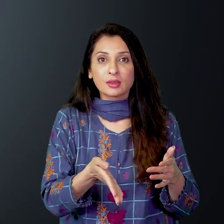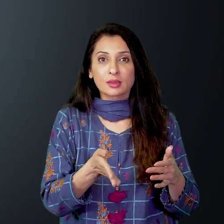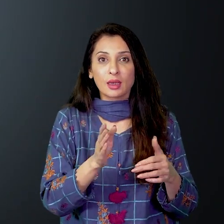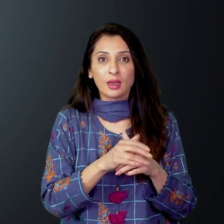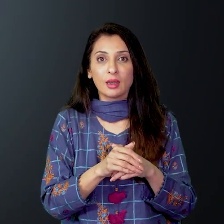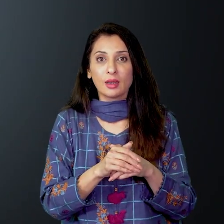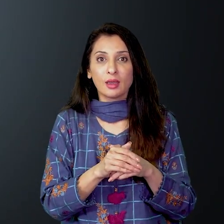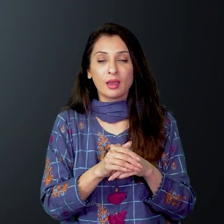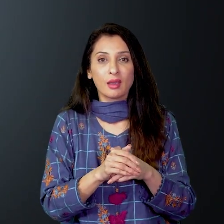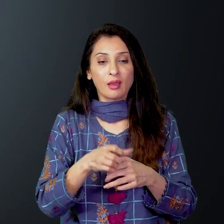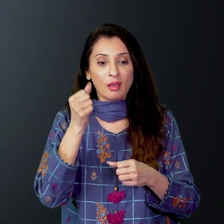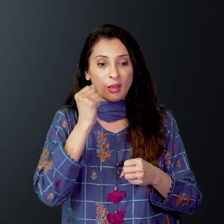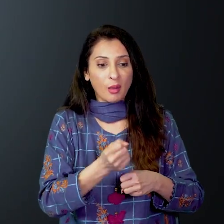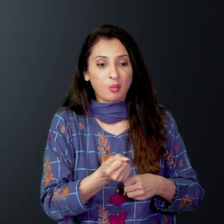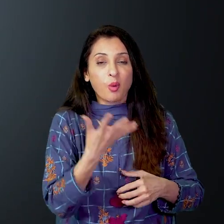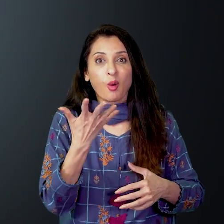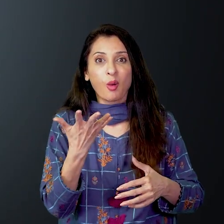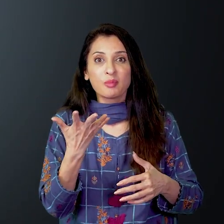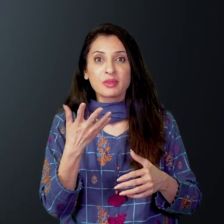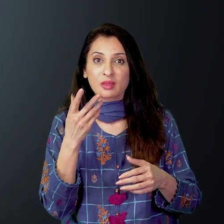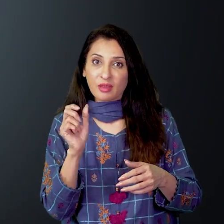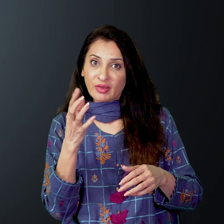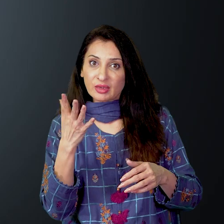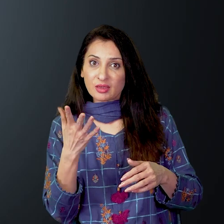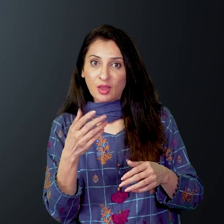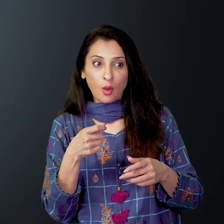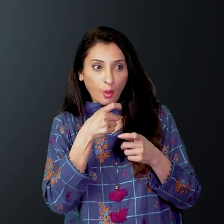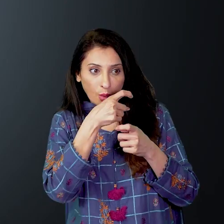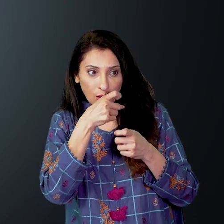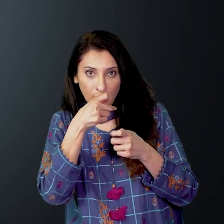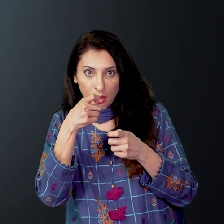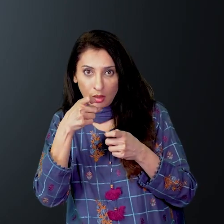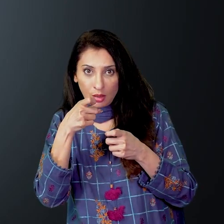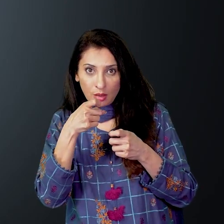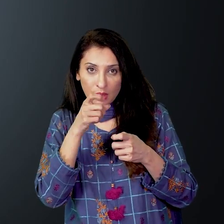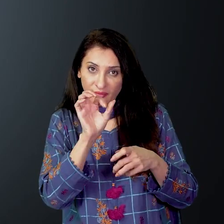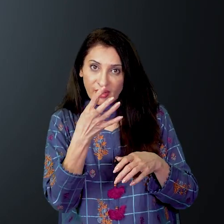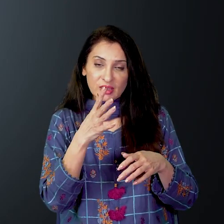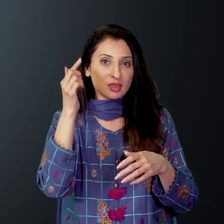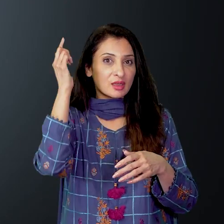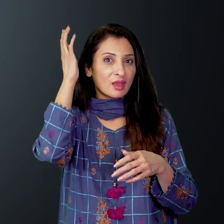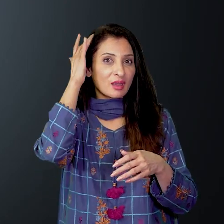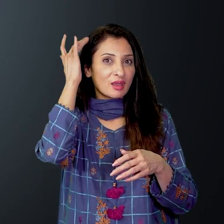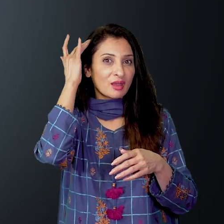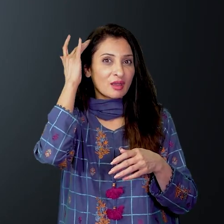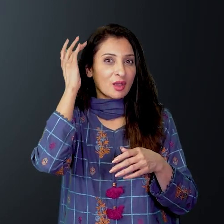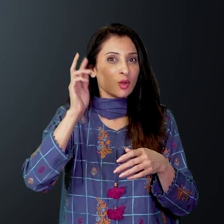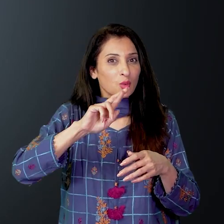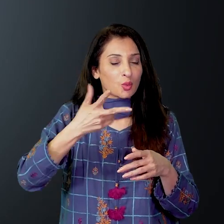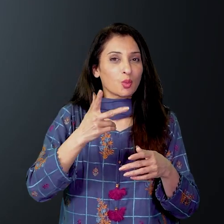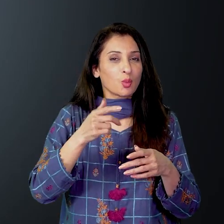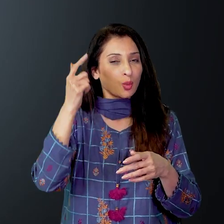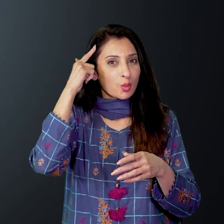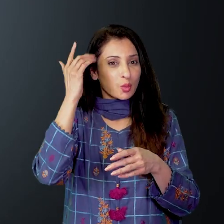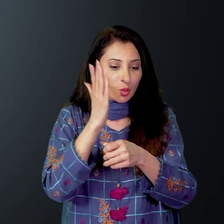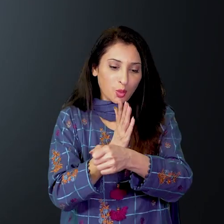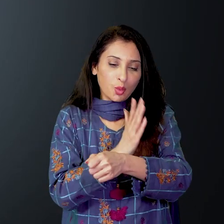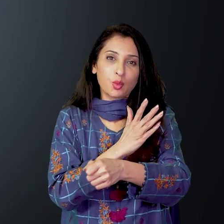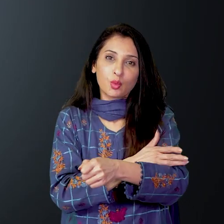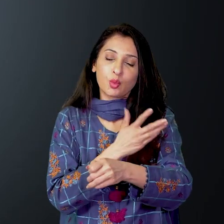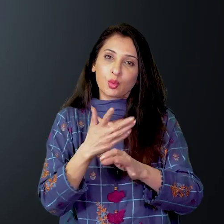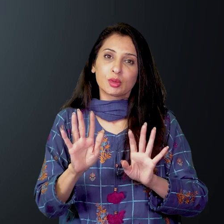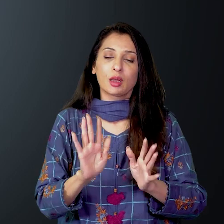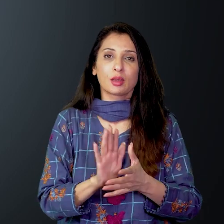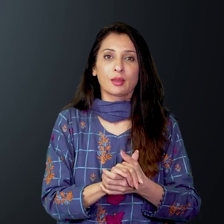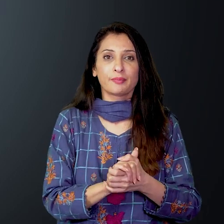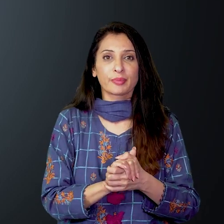हैं आपके बॉम्ब्स, एक्सप्लोजिव्स एंड इवन स्ट्रे बुलेट्स। हेड इंजरी को हम क्लासिफाई इसके अलावा एक और तरीके से कर